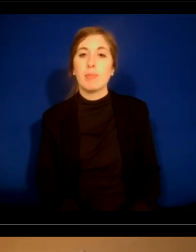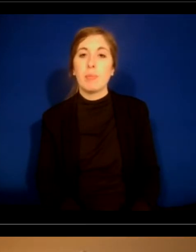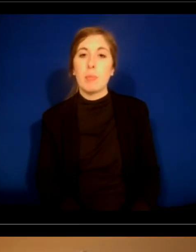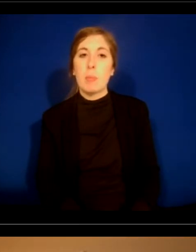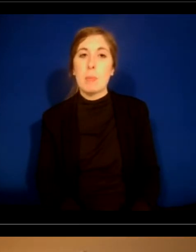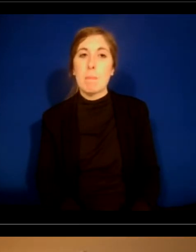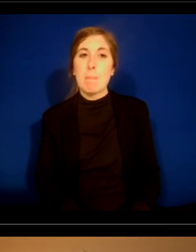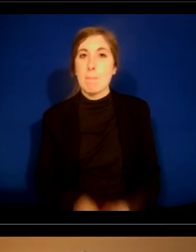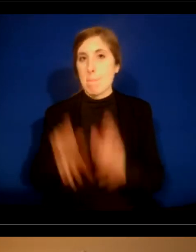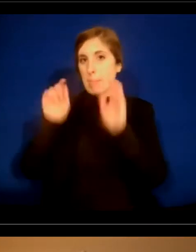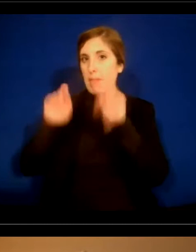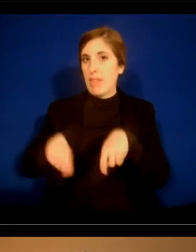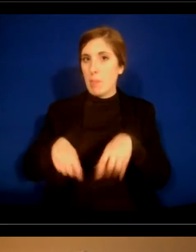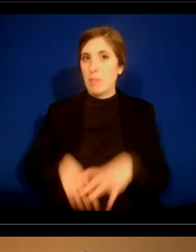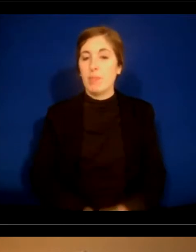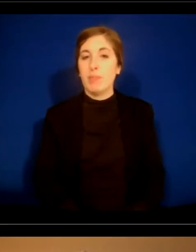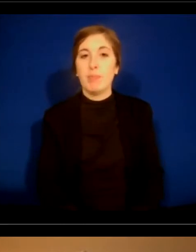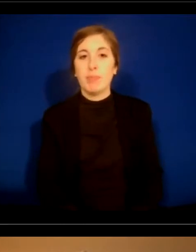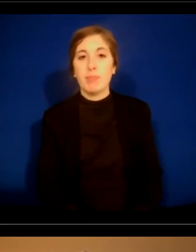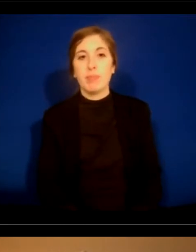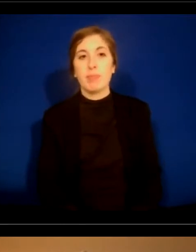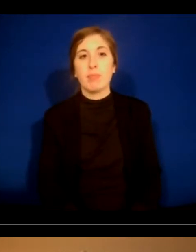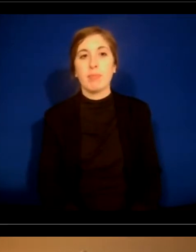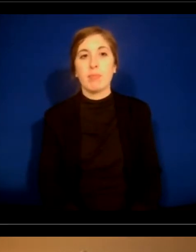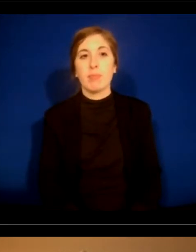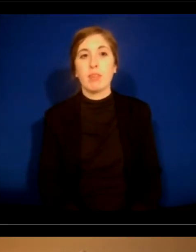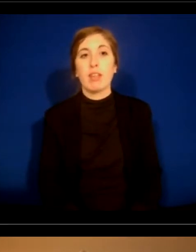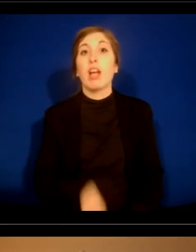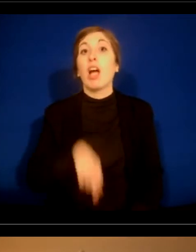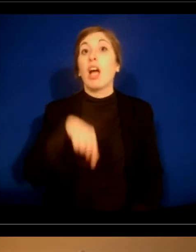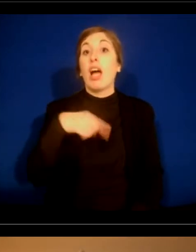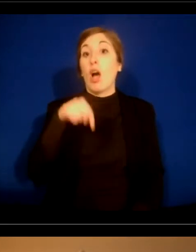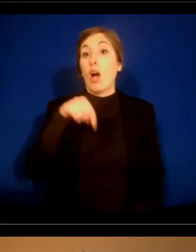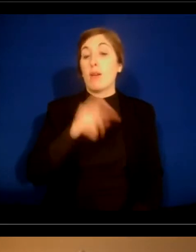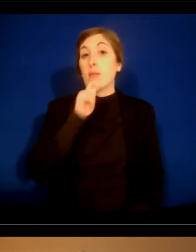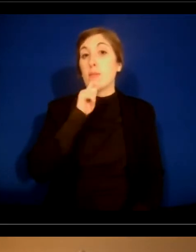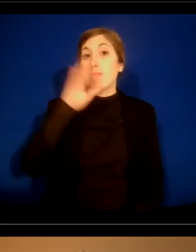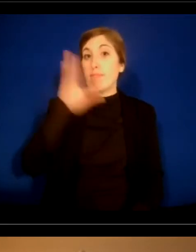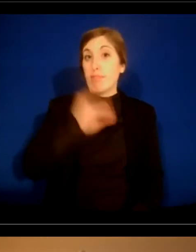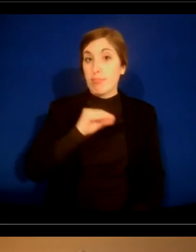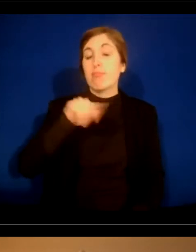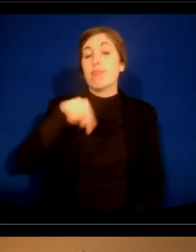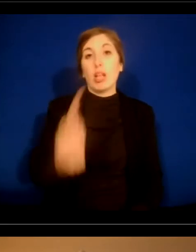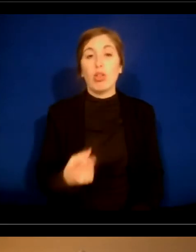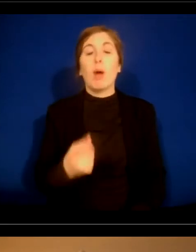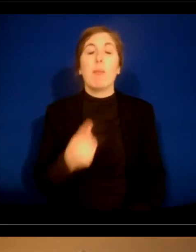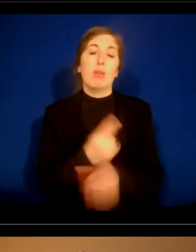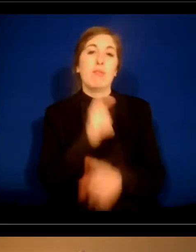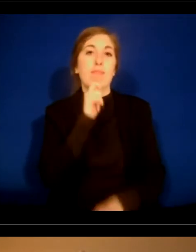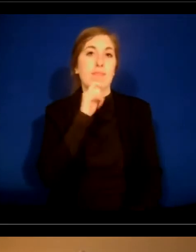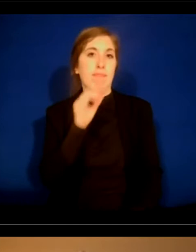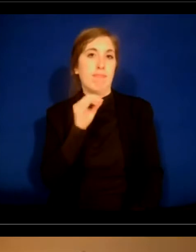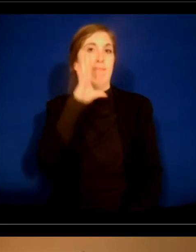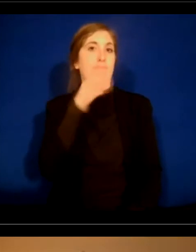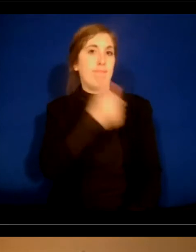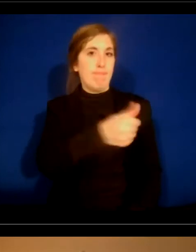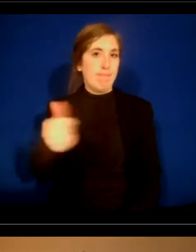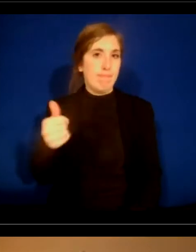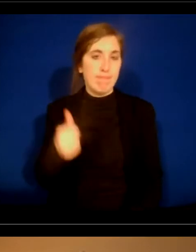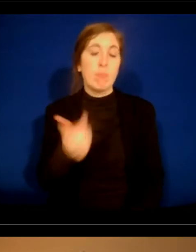Faccio partire. Dopo dovremo riattivare i microfoni perché ci si spengono in automatico.